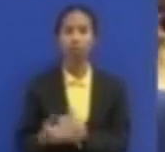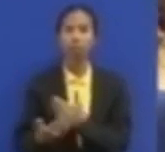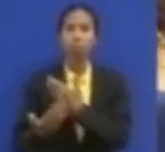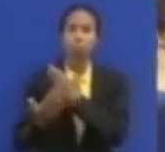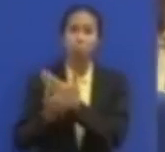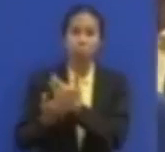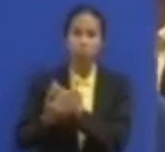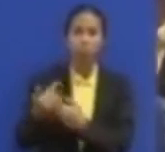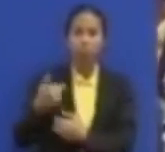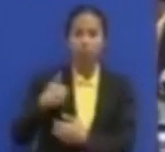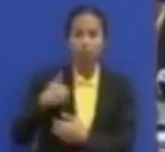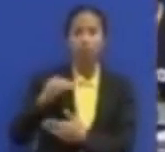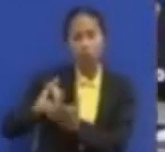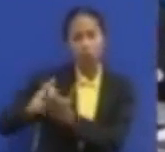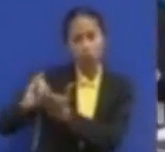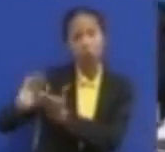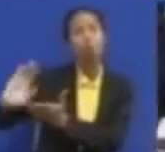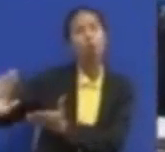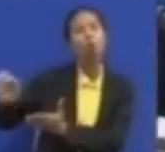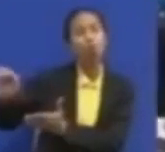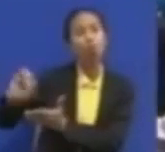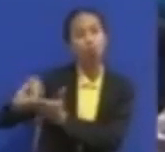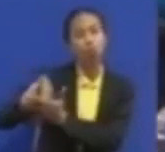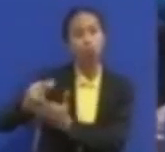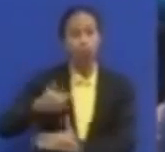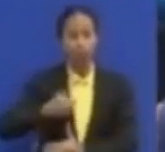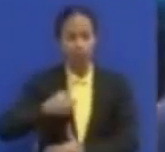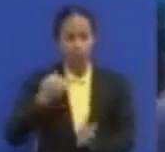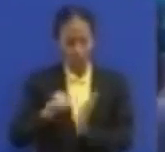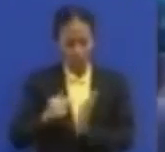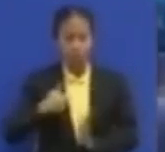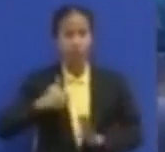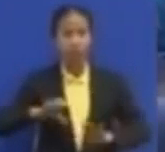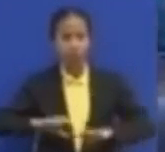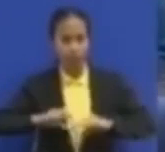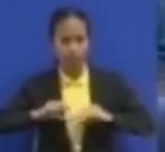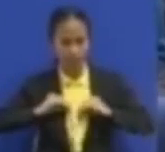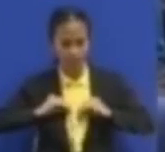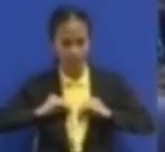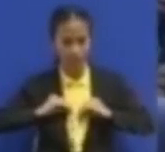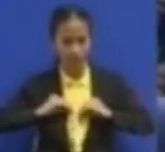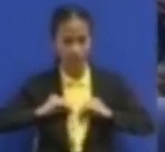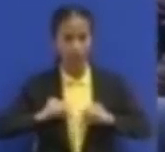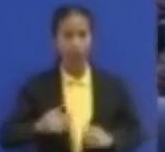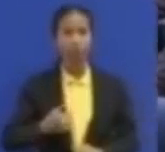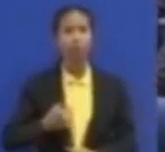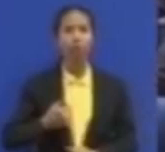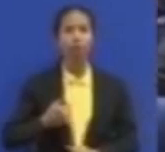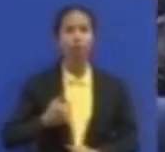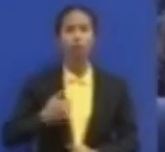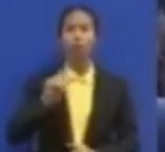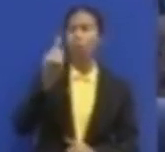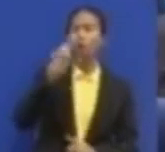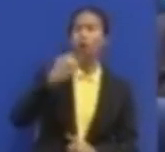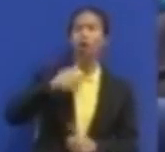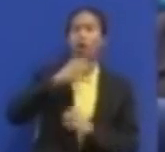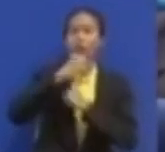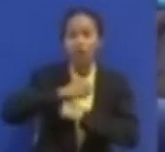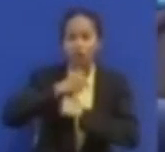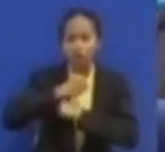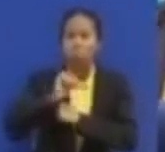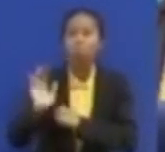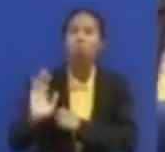สิ่งที่ถูกต้องผมก็ยอมรับอย่าถือสาคนแก่เลยนะฮะ